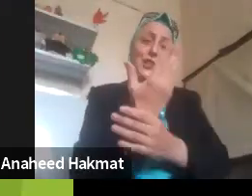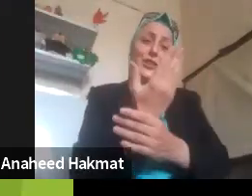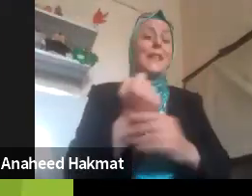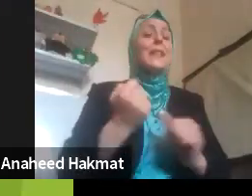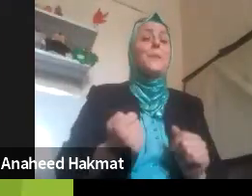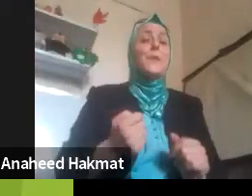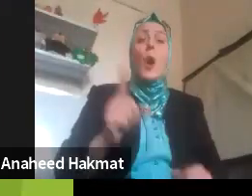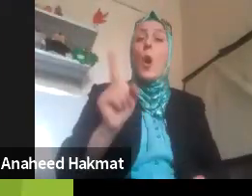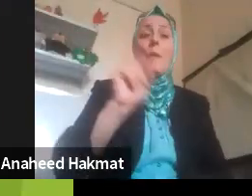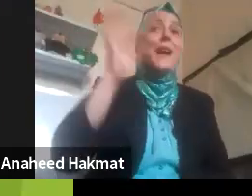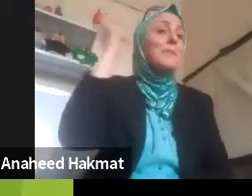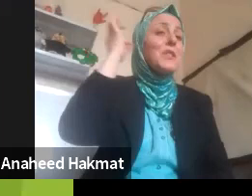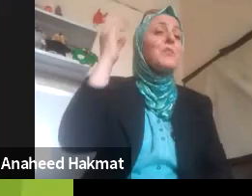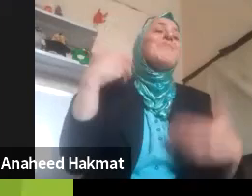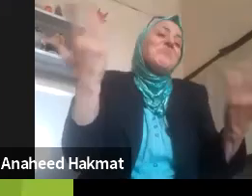مسموعة.